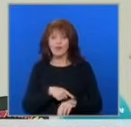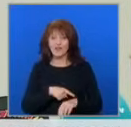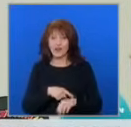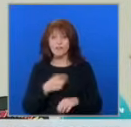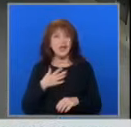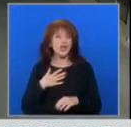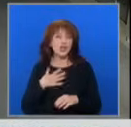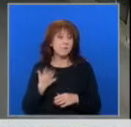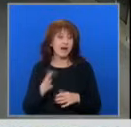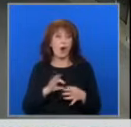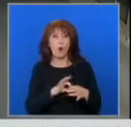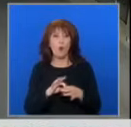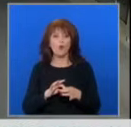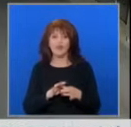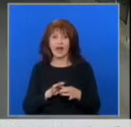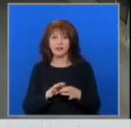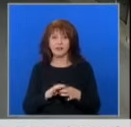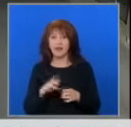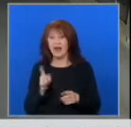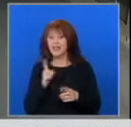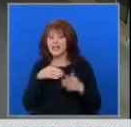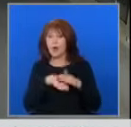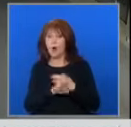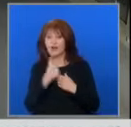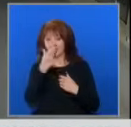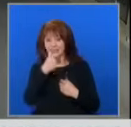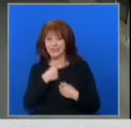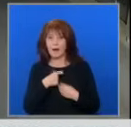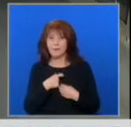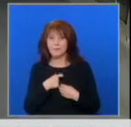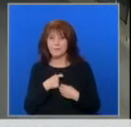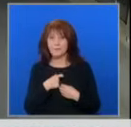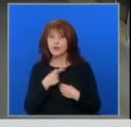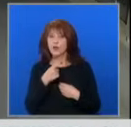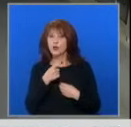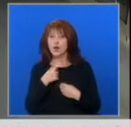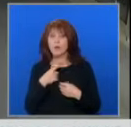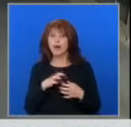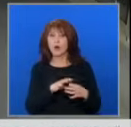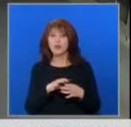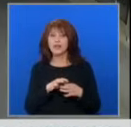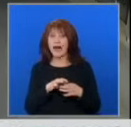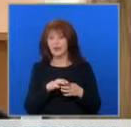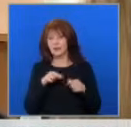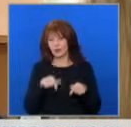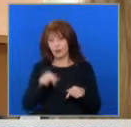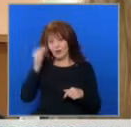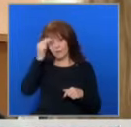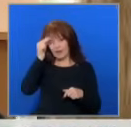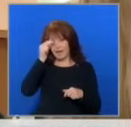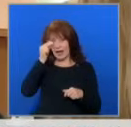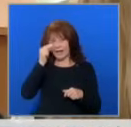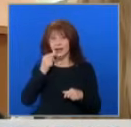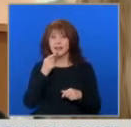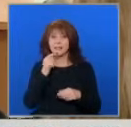от контакти. Със сигурност не се укриваше сам. Според разследващите, Бизюрев е поддържал контакти със свои близки в България. Сега на